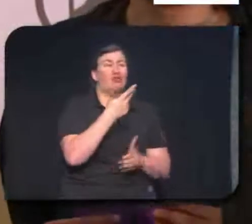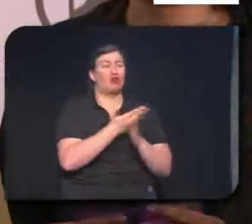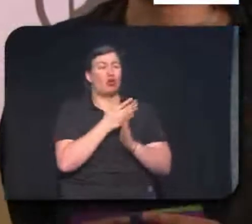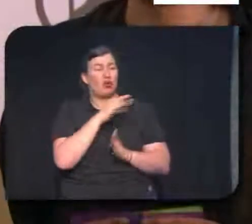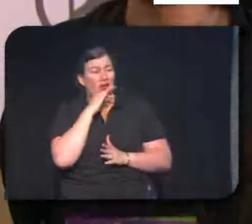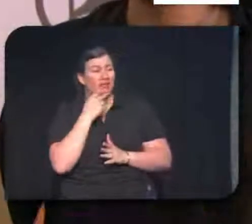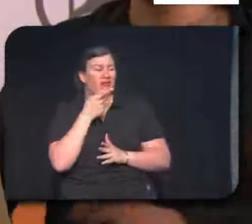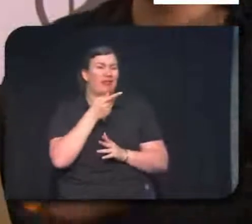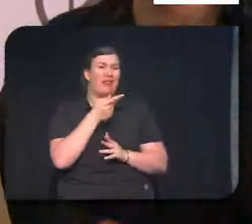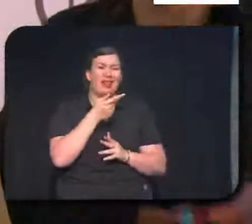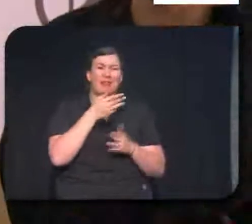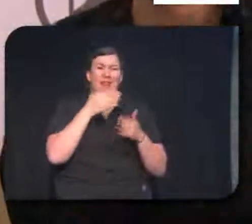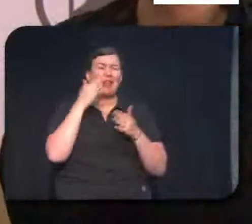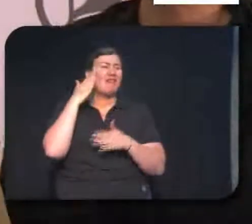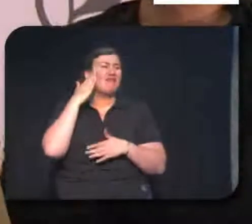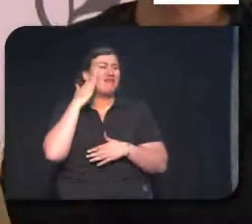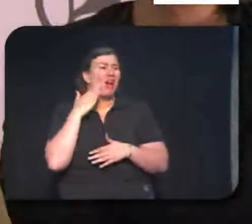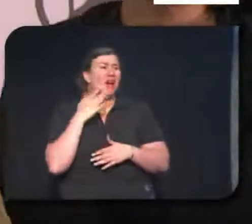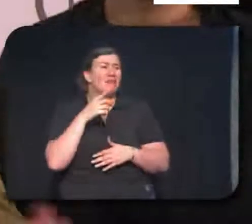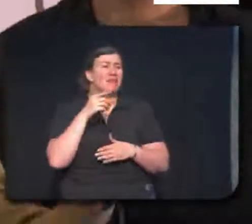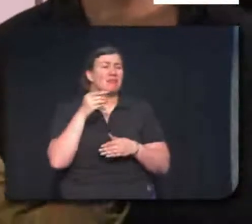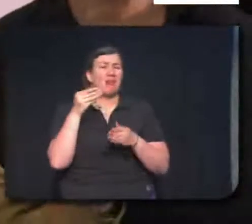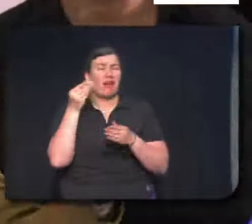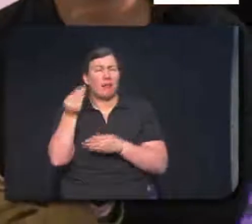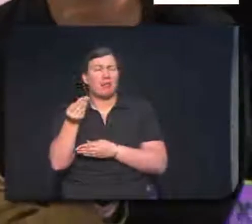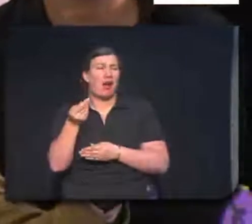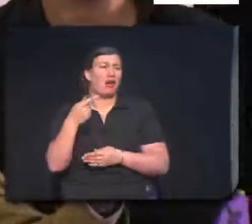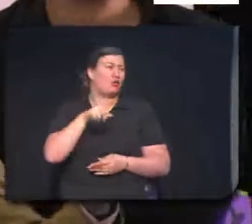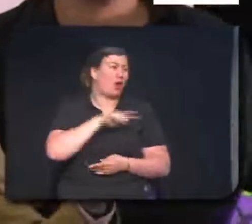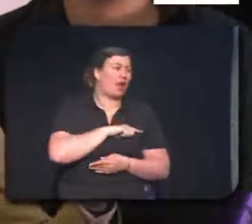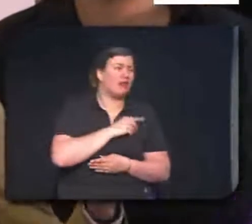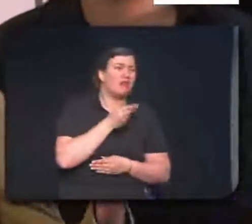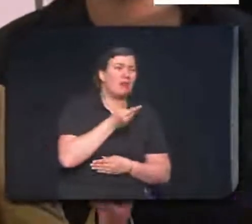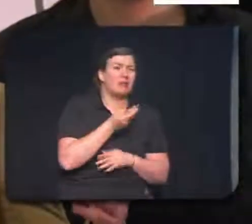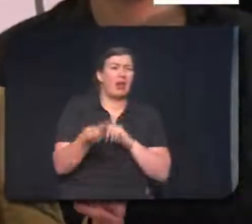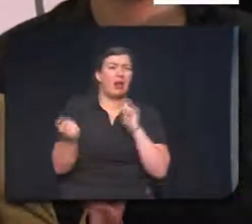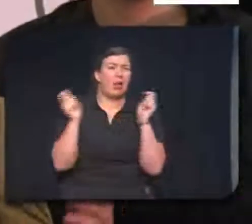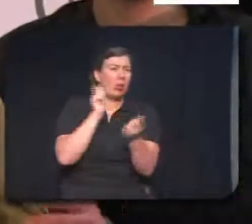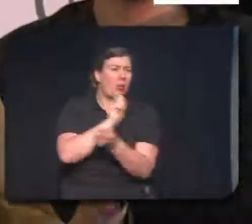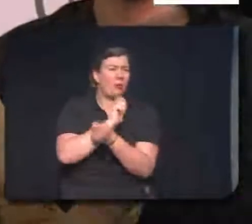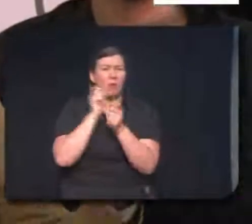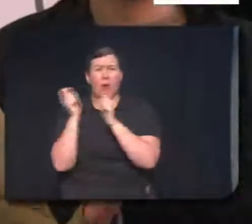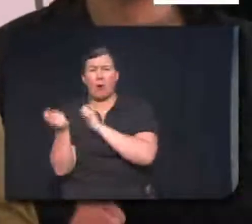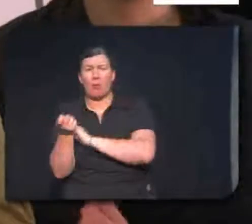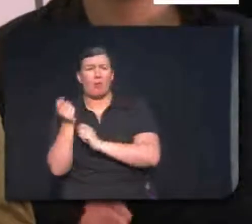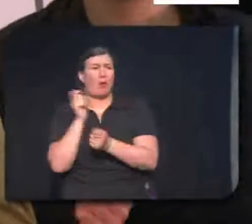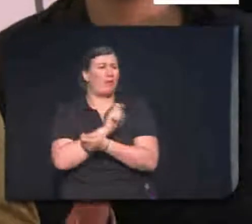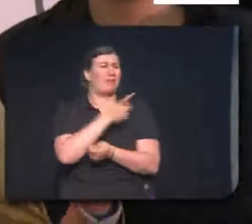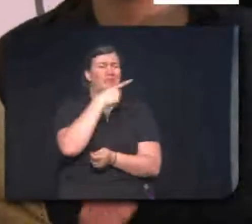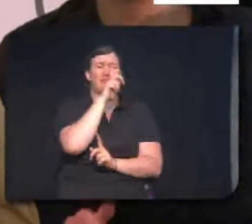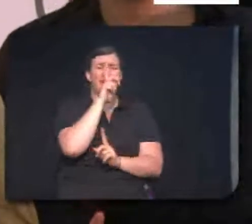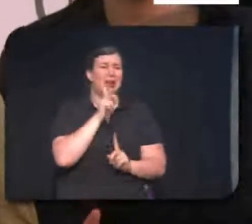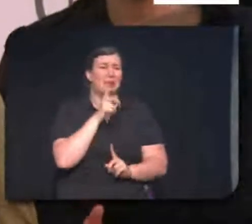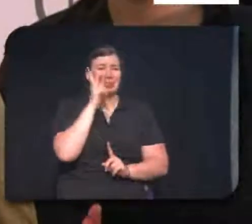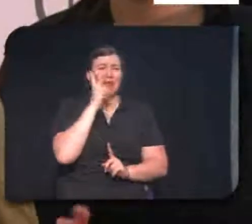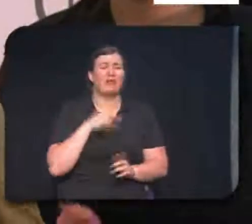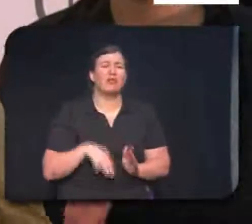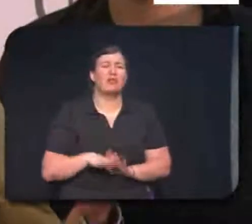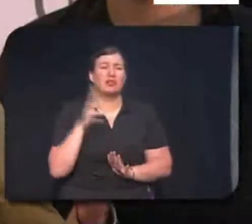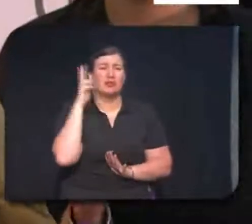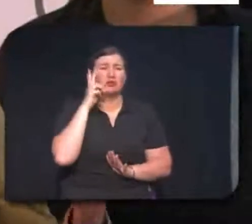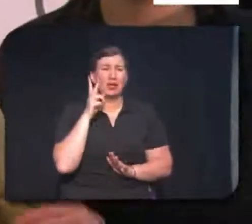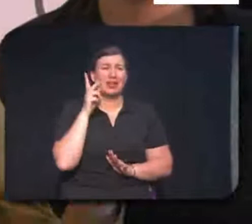Eigenkapital dass das irgendwie zweifelhaft ist oder dass das kam gerade so rüber als würde es interpretiert dass das ein Entgegenkommen an die Banken sei